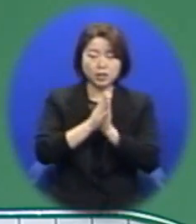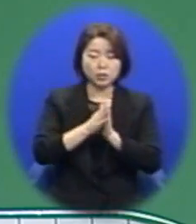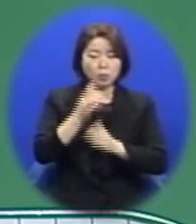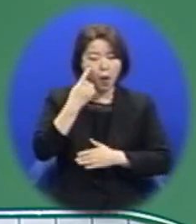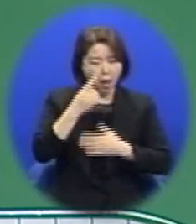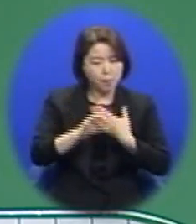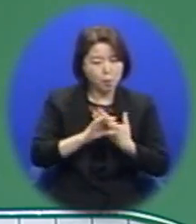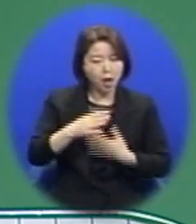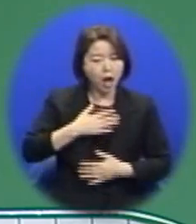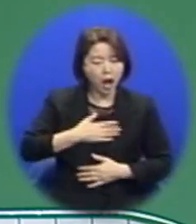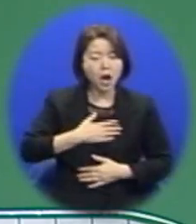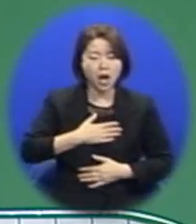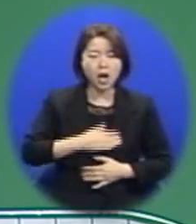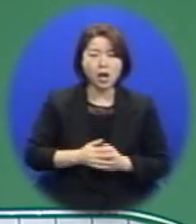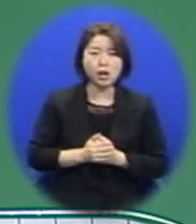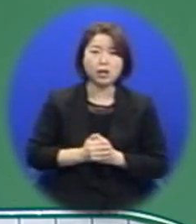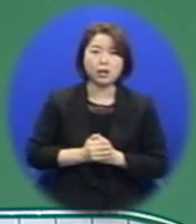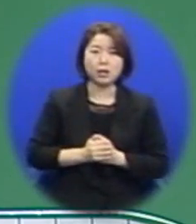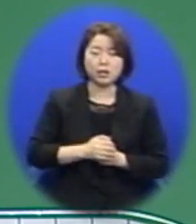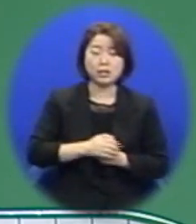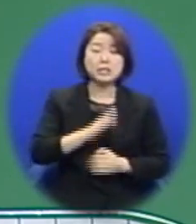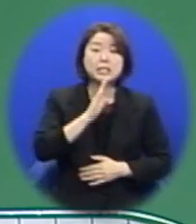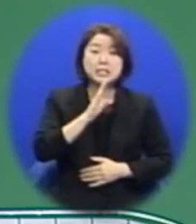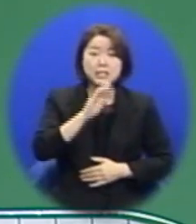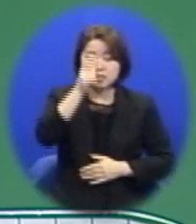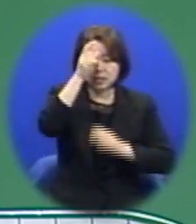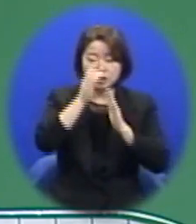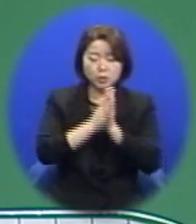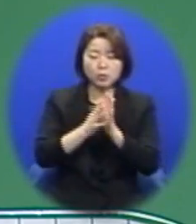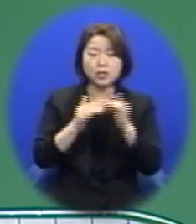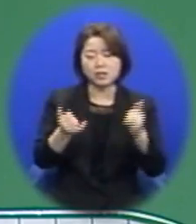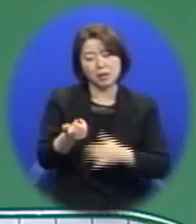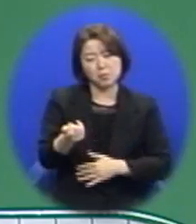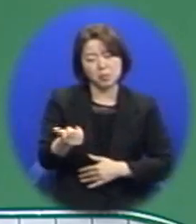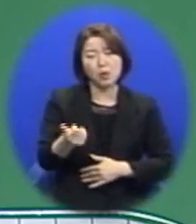느낍니다. 실제로 기도하는 사람이 적구나.